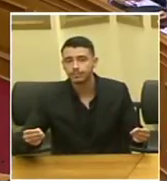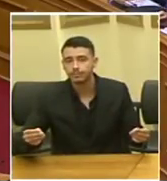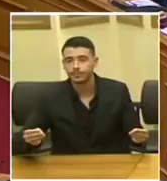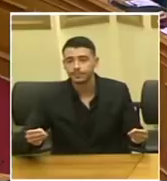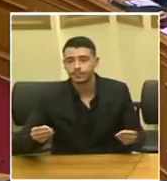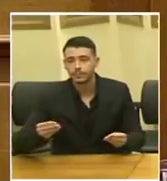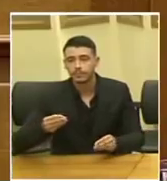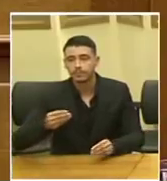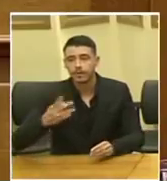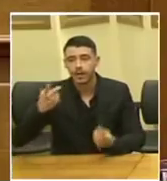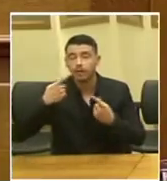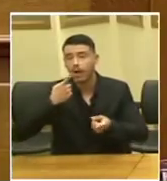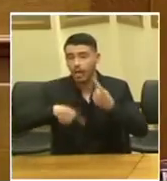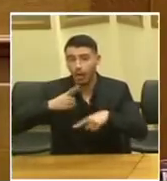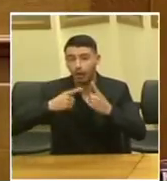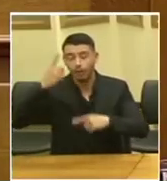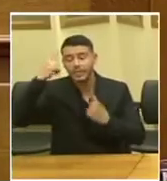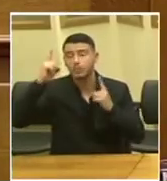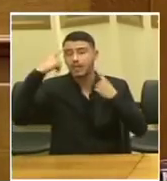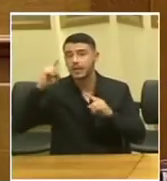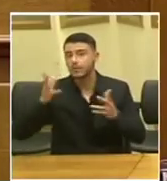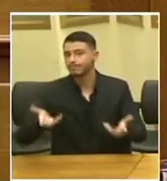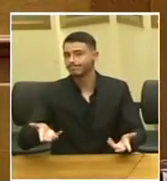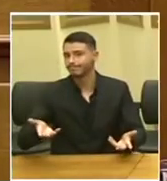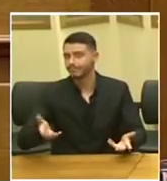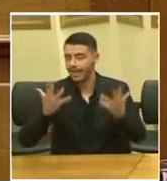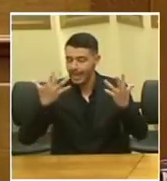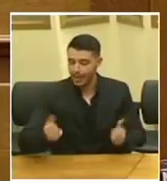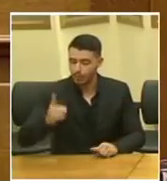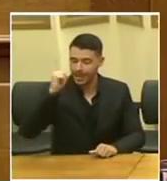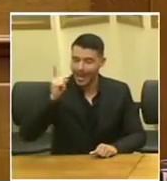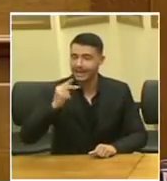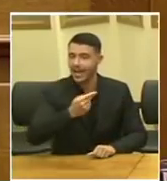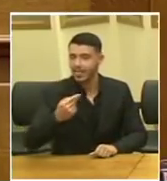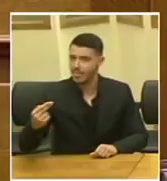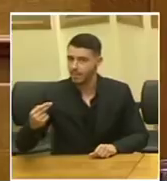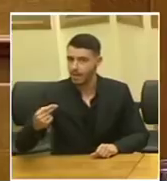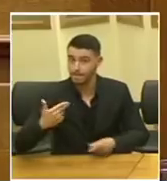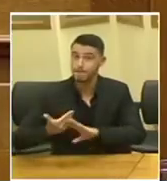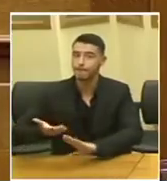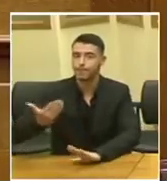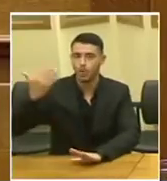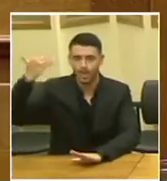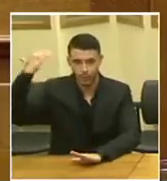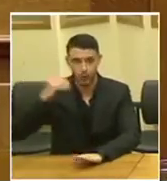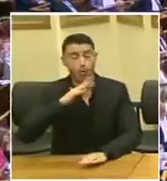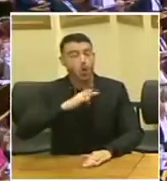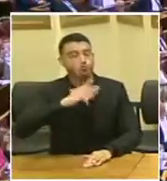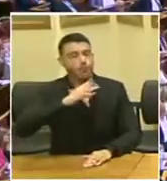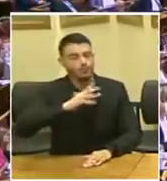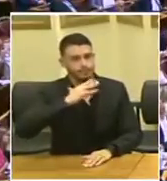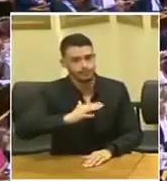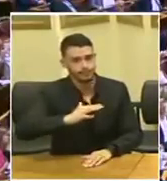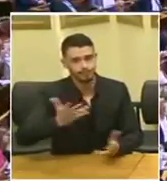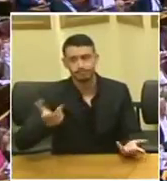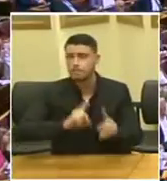Εδώ έχουμε ένα ζήτημα παλαιότερο. Ποιο είναι το παλαιότερο? Είναι η γλώσσα. Ποια είναι